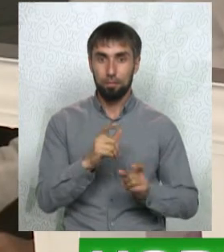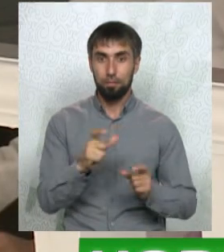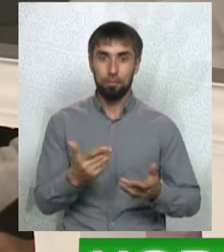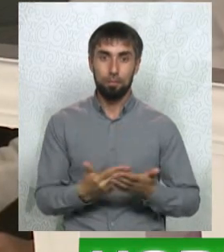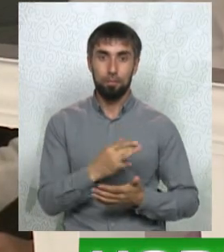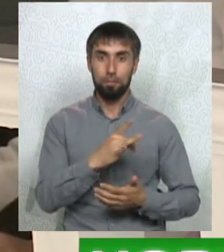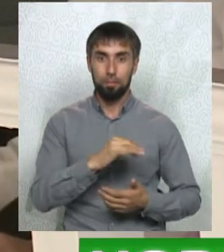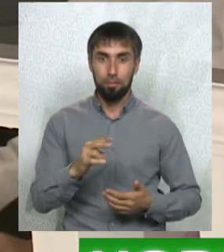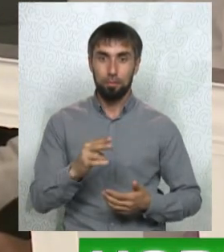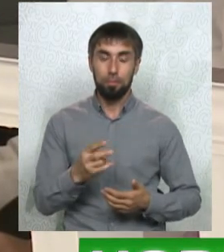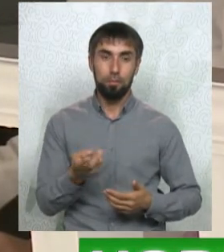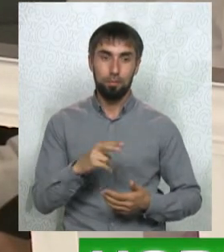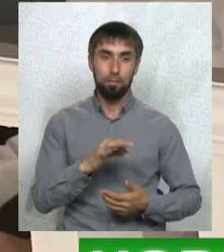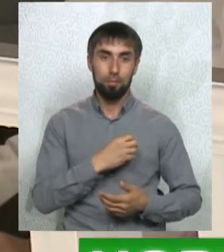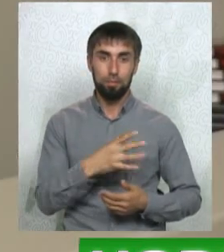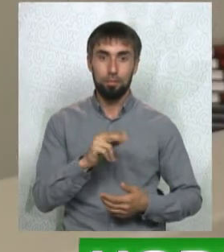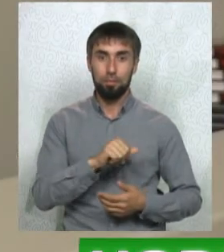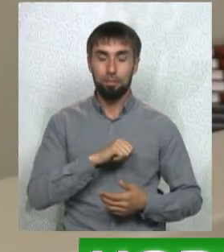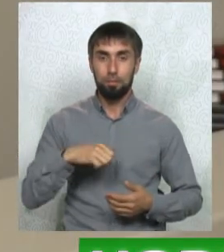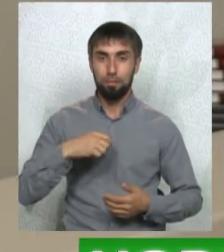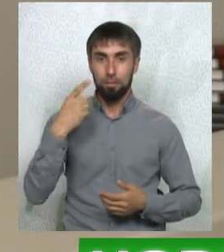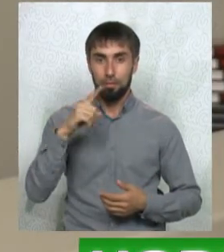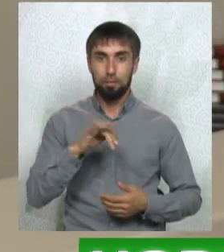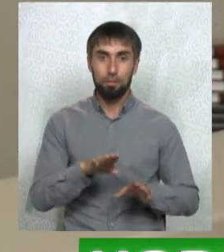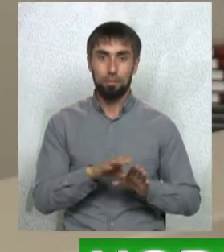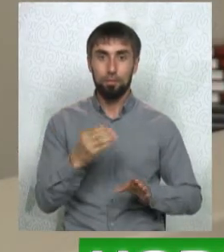новыми романами пришлась по душе как самому автору,